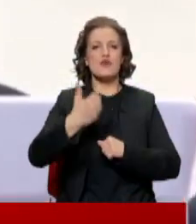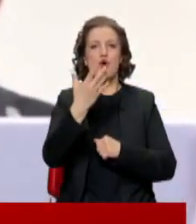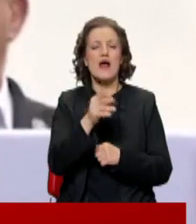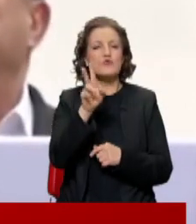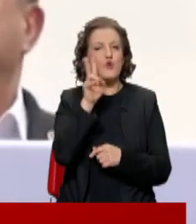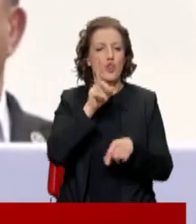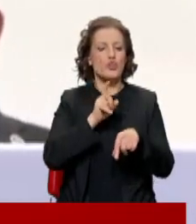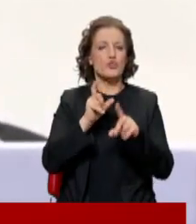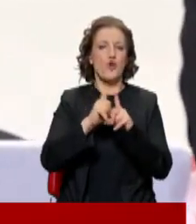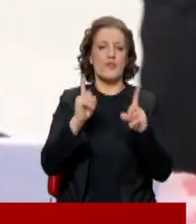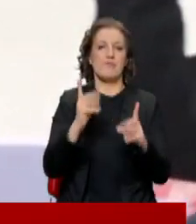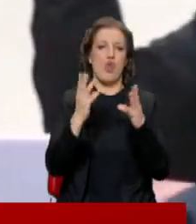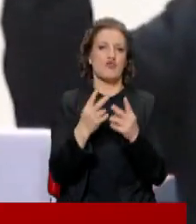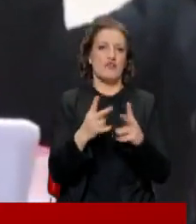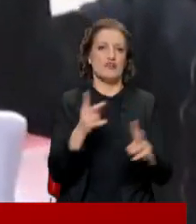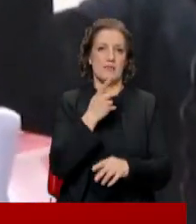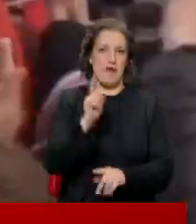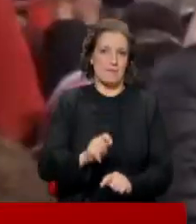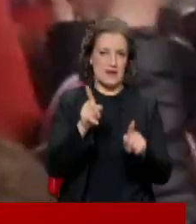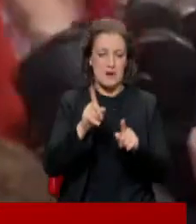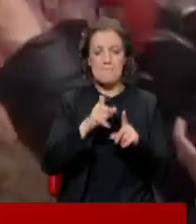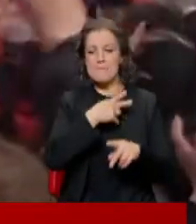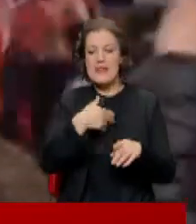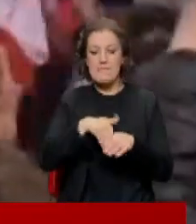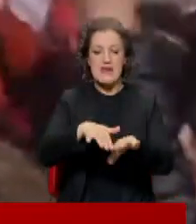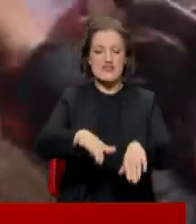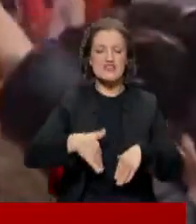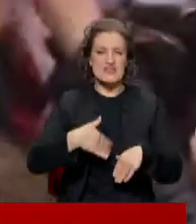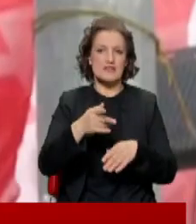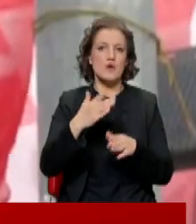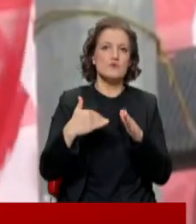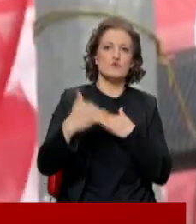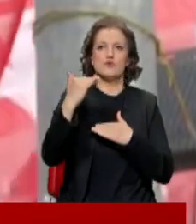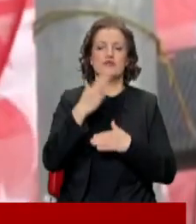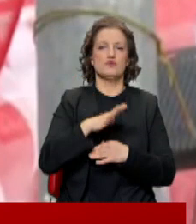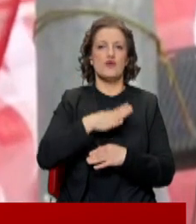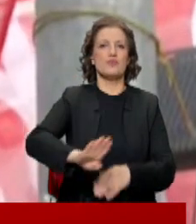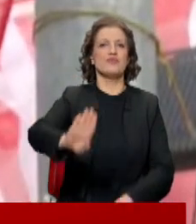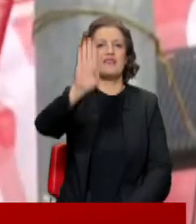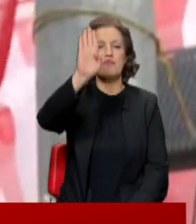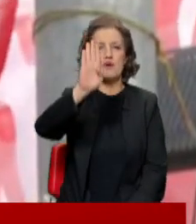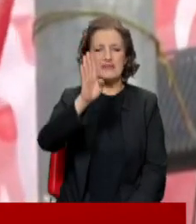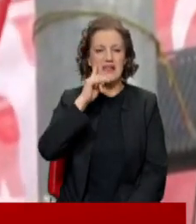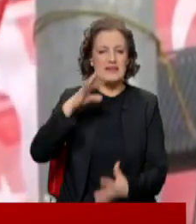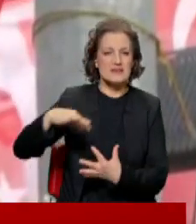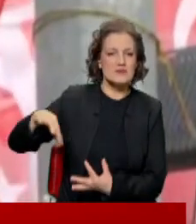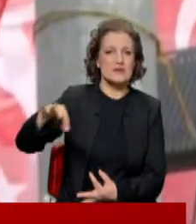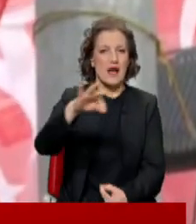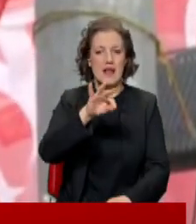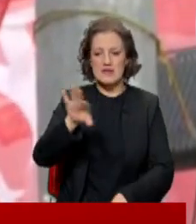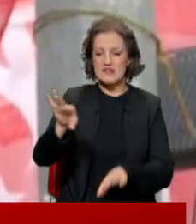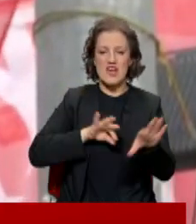son dönemi olacağını ilk kez açıkladı Mansur Yavaş ve belediye meclisinde çoğunluğu istiyor. Demokrasideki insanların